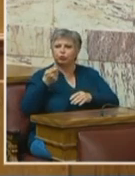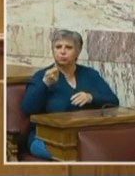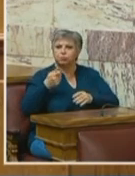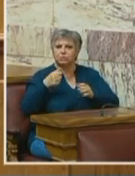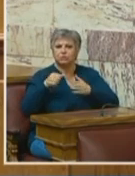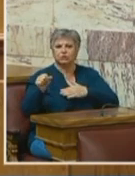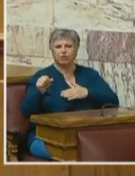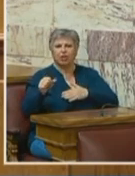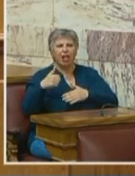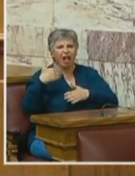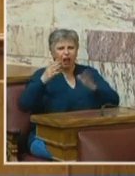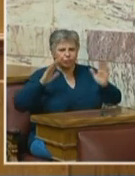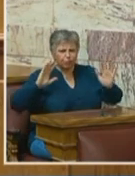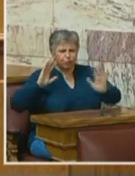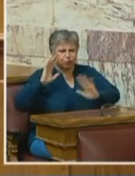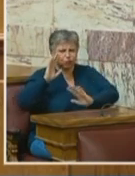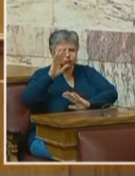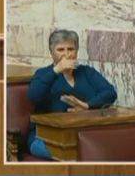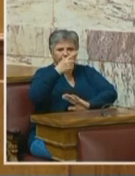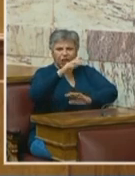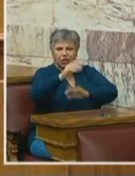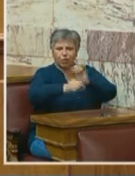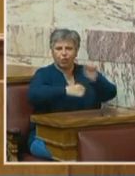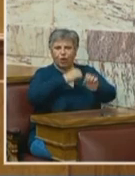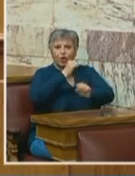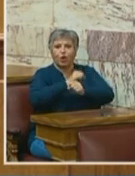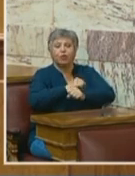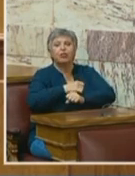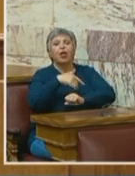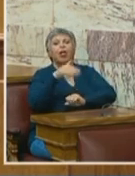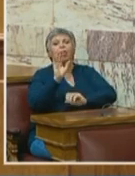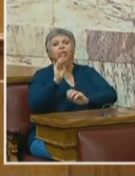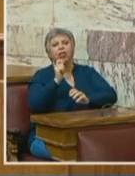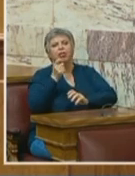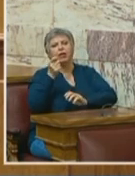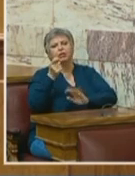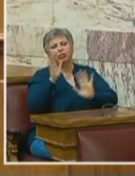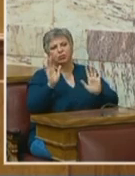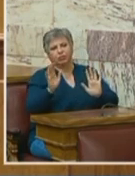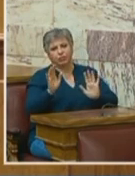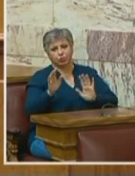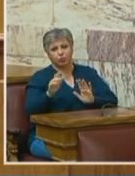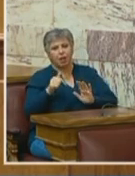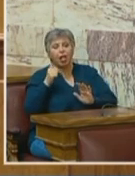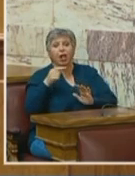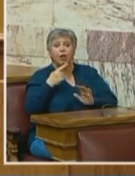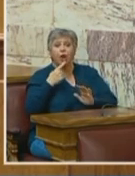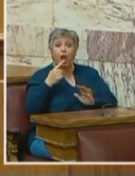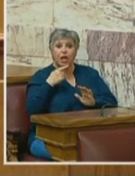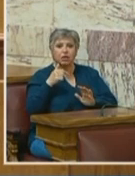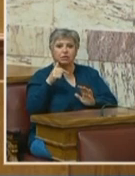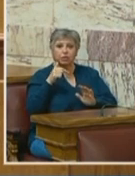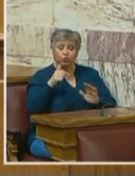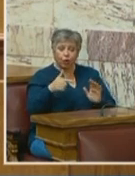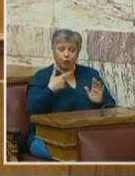περί δήθεν μεταμνημονιακής εποχής, ενώ έρχονται νέες βαριές μειώσεις